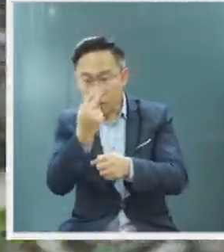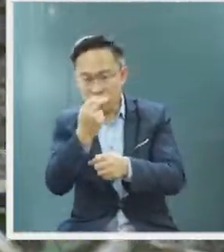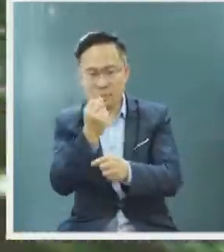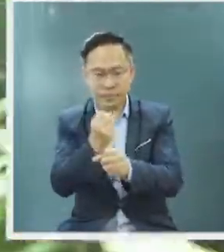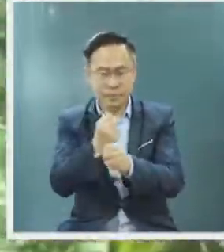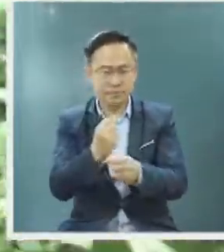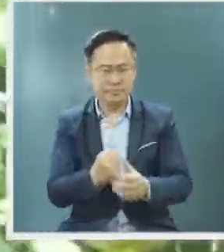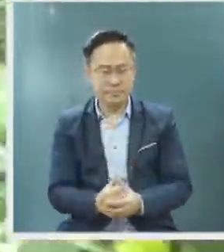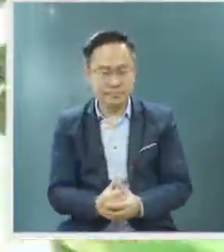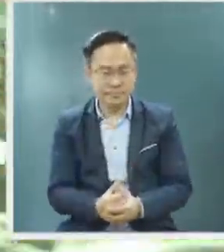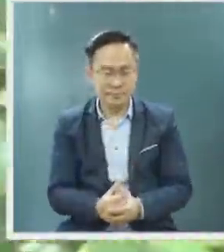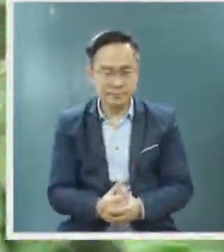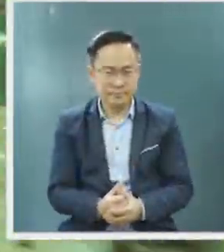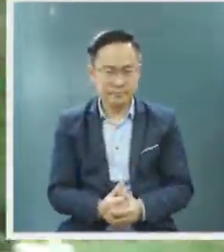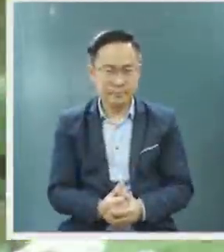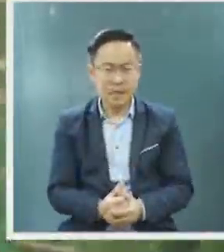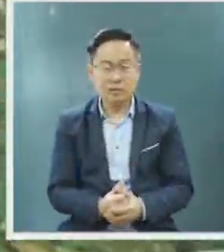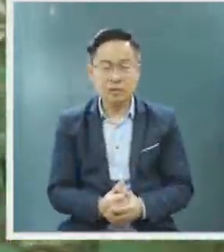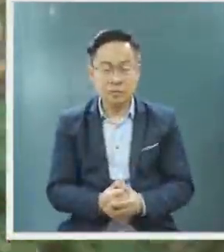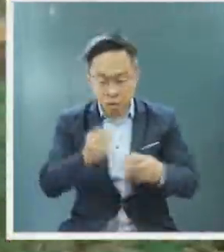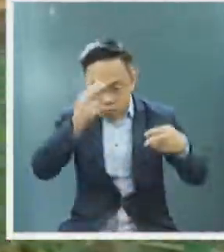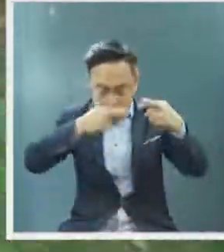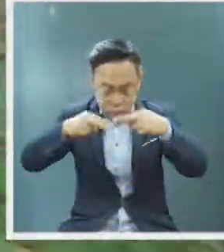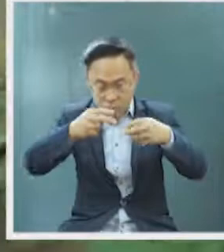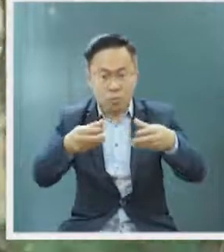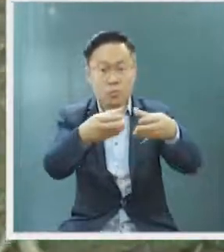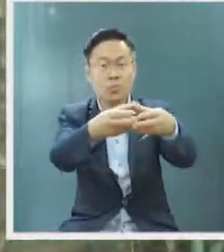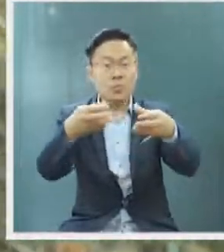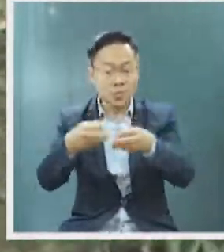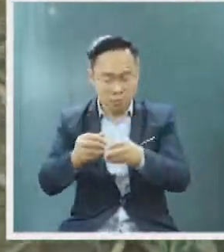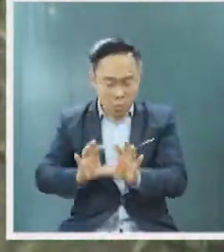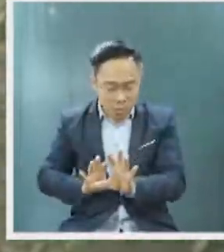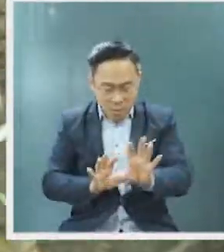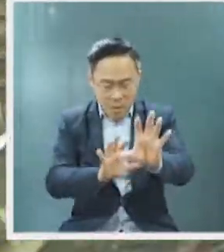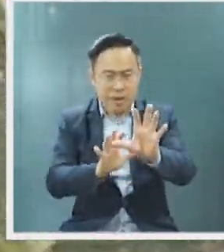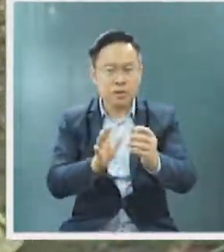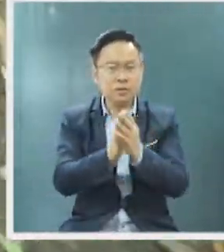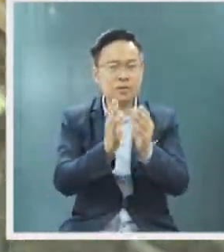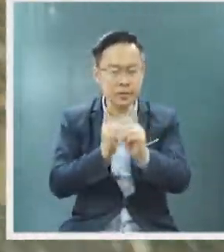ติดตามซึ่งในการลาดตระเวนครั้งนี้เราไม่พบภัยคุกคามใดๆ